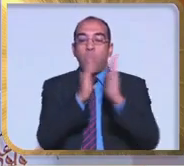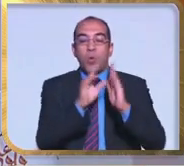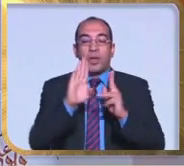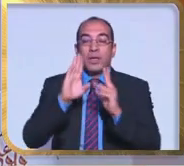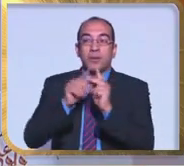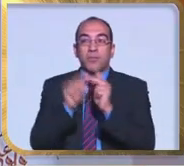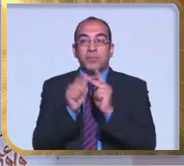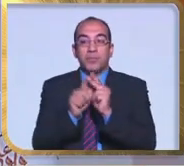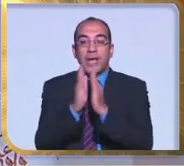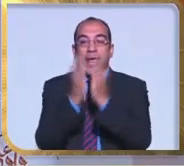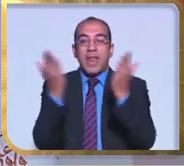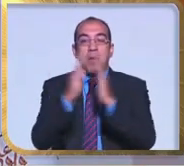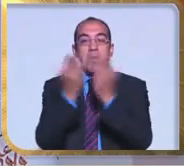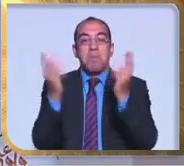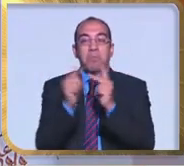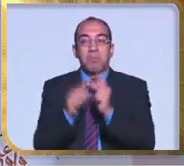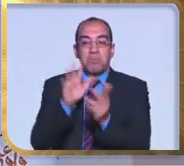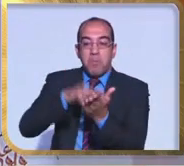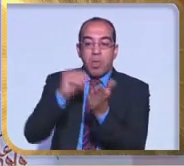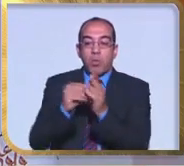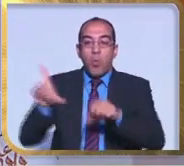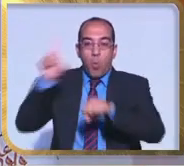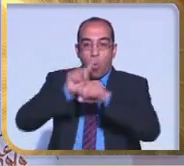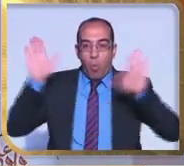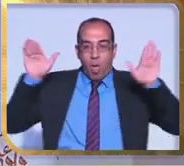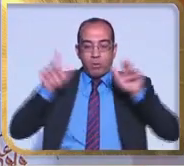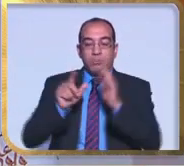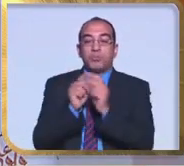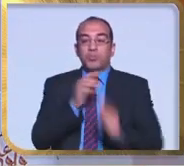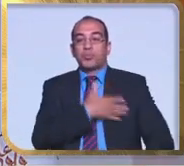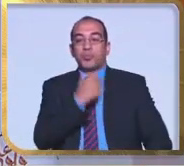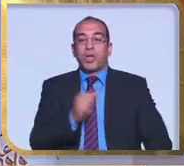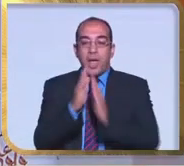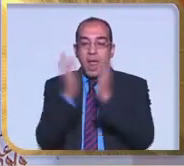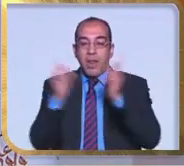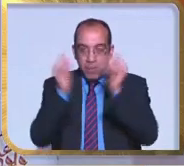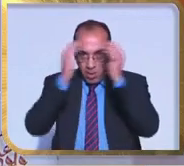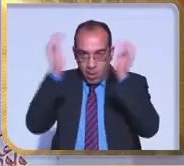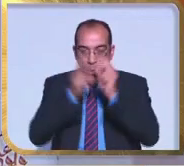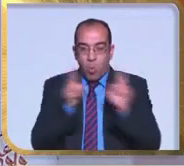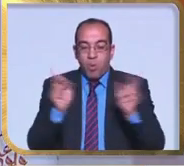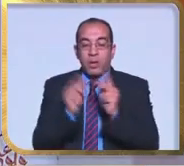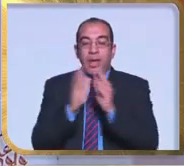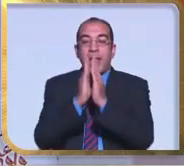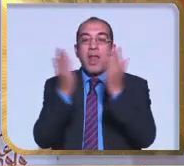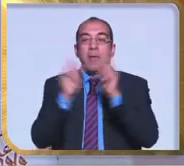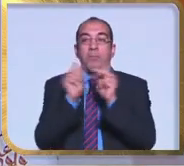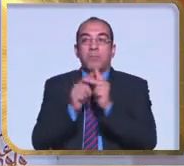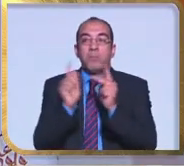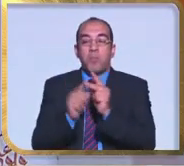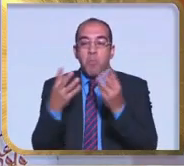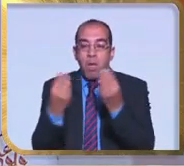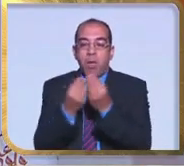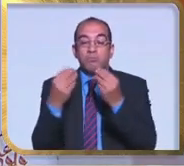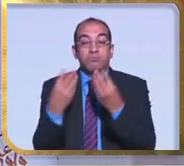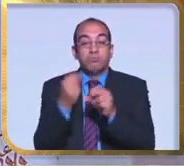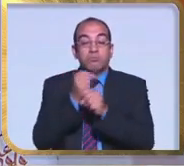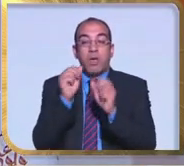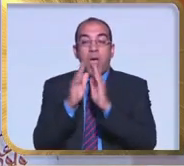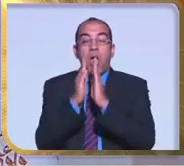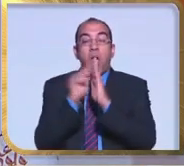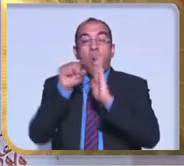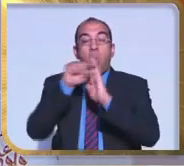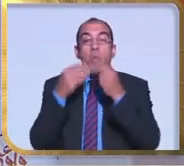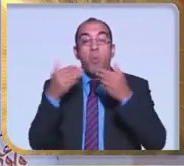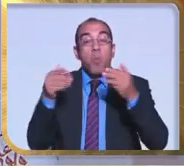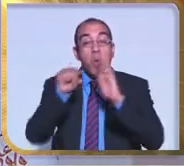مثلا بنجد كتاب بدء الوحي، كتاب الإيمان، كتاب العلم، وتحت كل كتاب مجموعة من الأبواب.